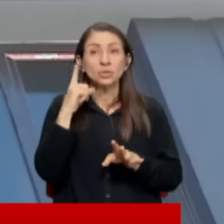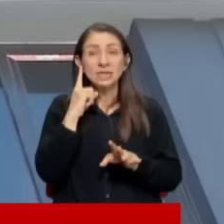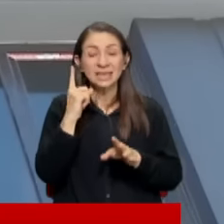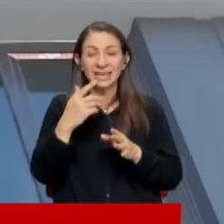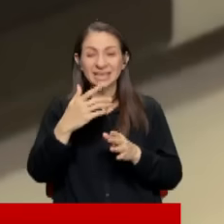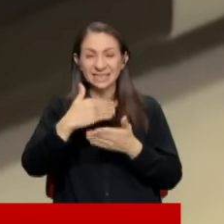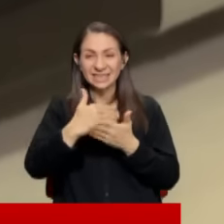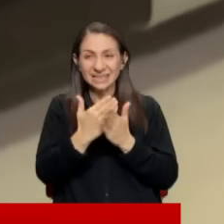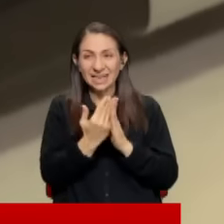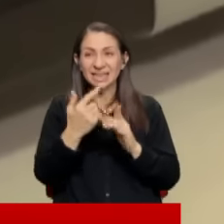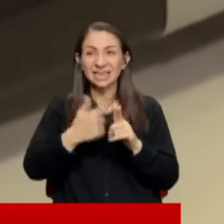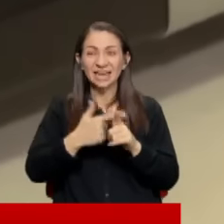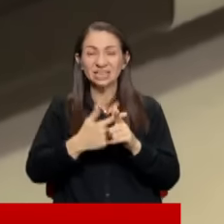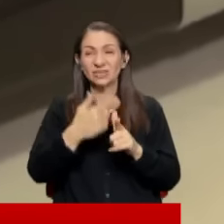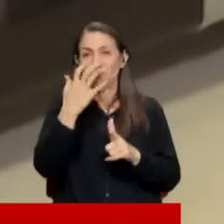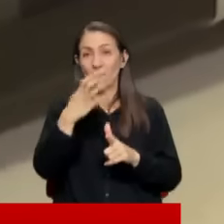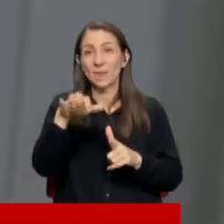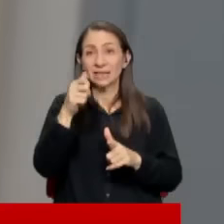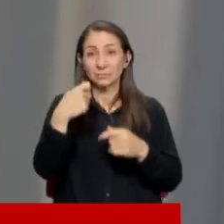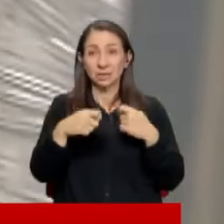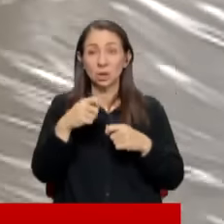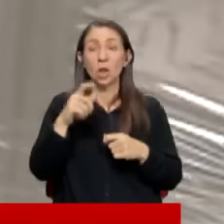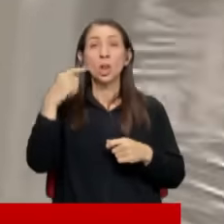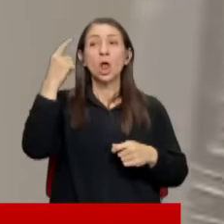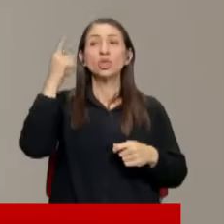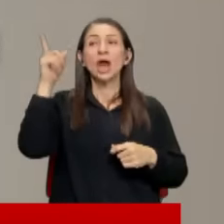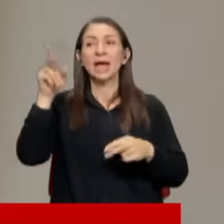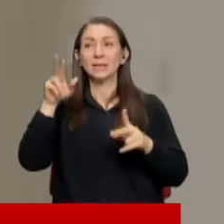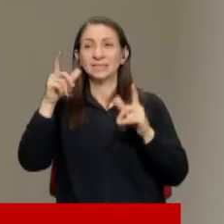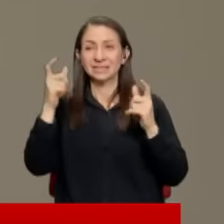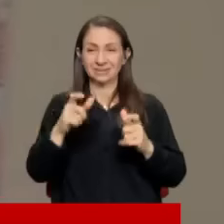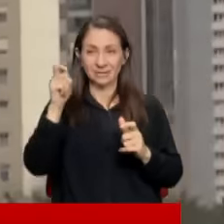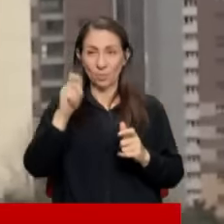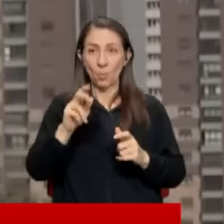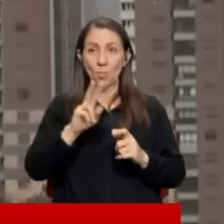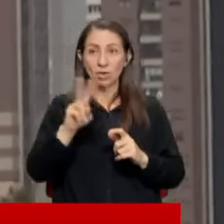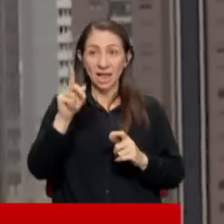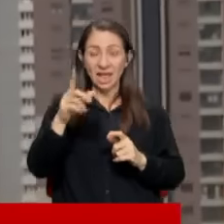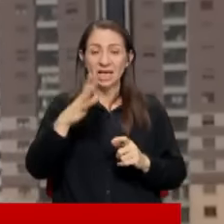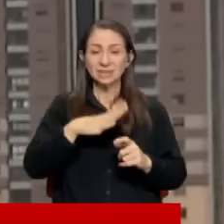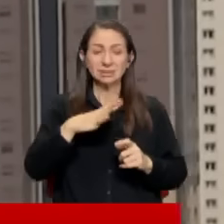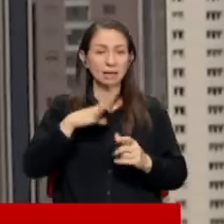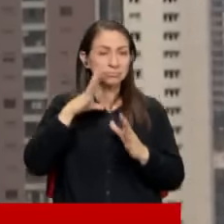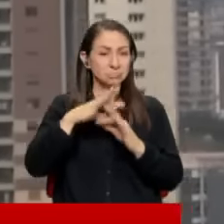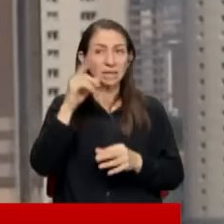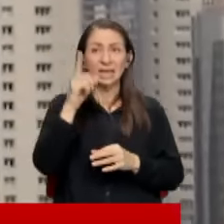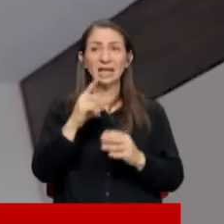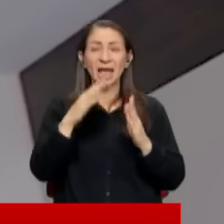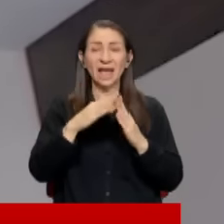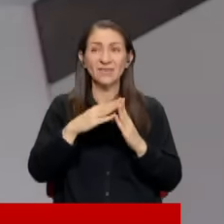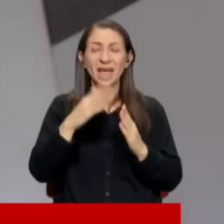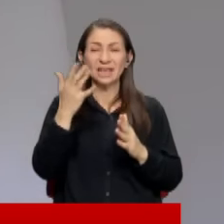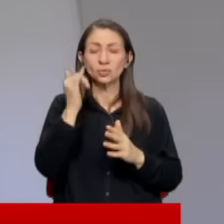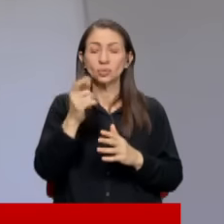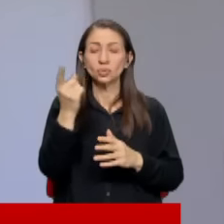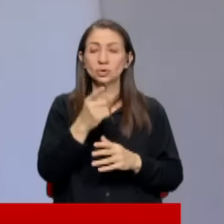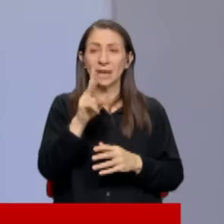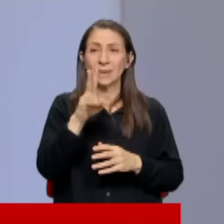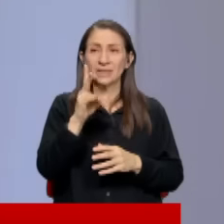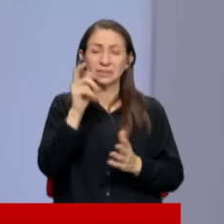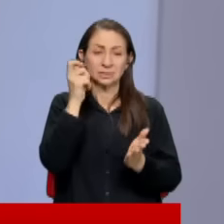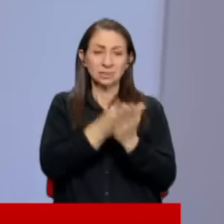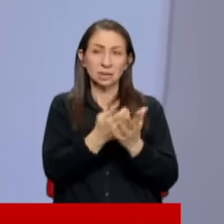hisseli kiracılık formülünü de önerdi Merkez Bankası. Londra gibi şehirlerde uygulanan modelle isteyen kişiler ilk konutlarının en az